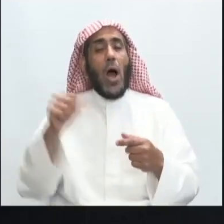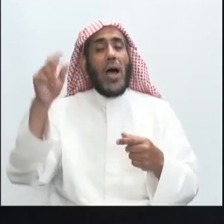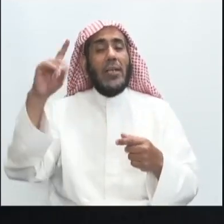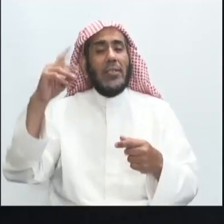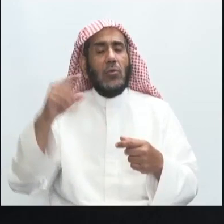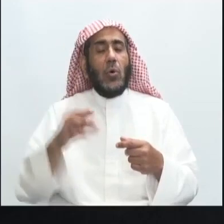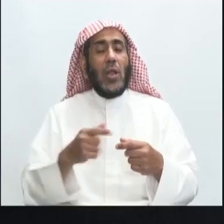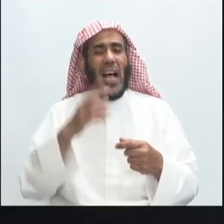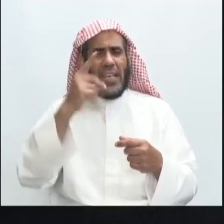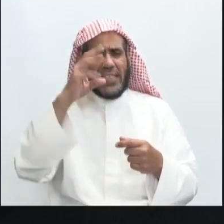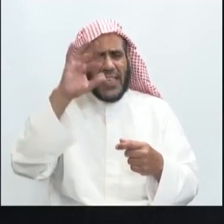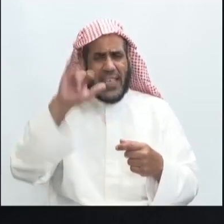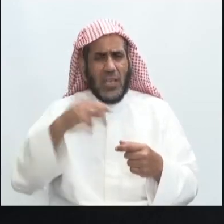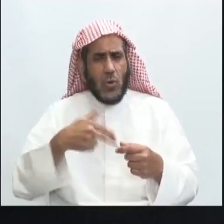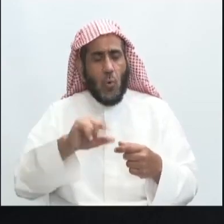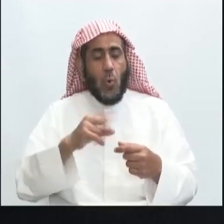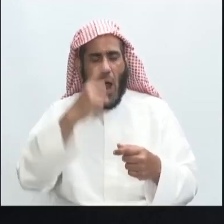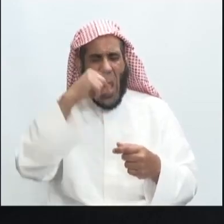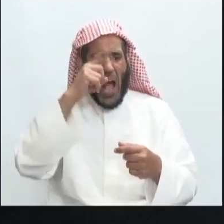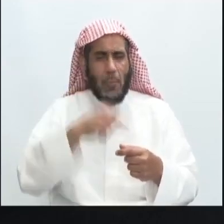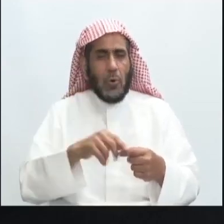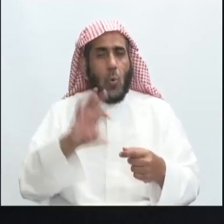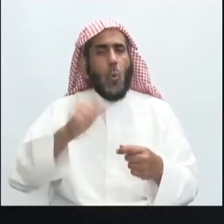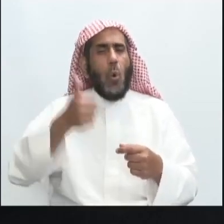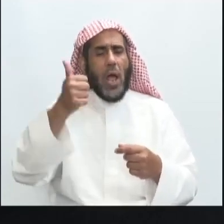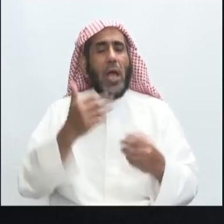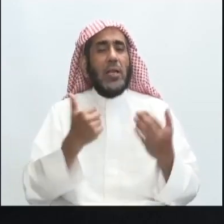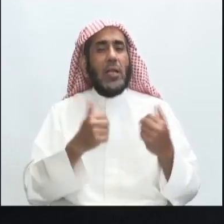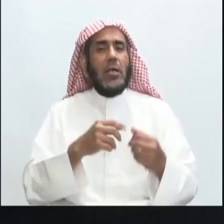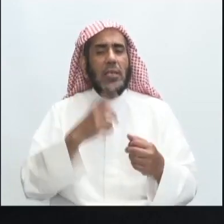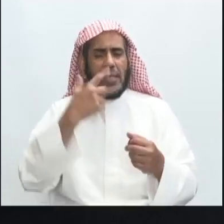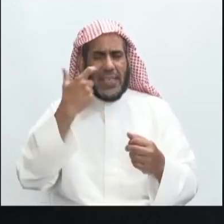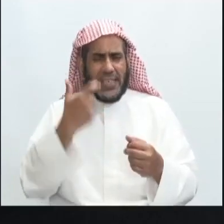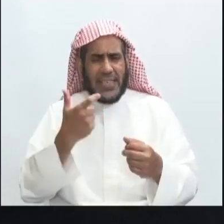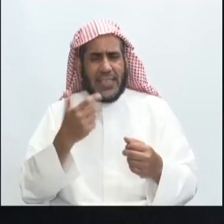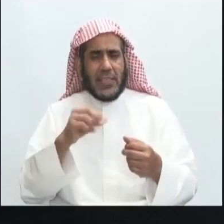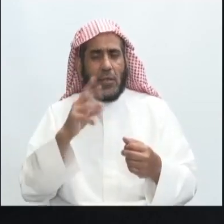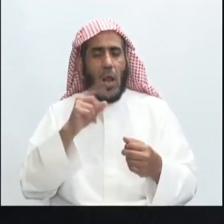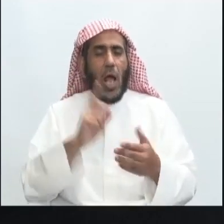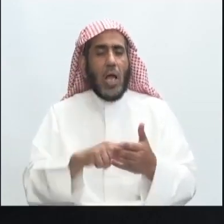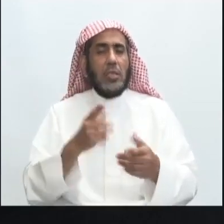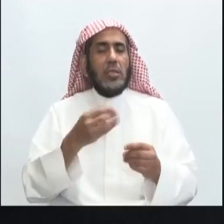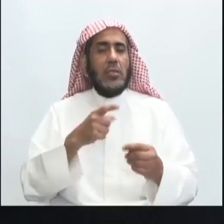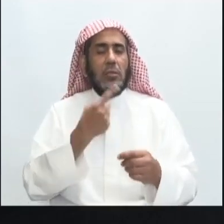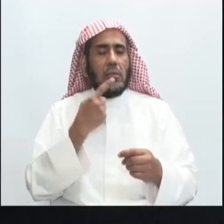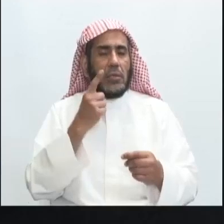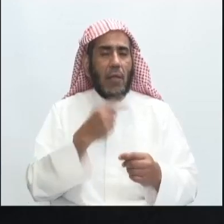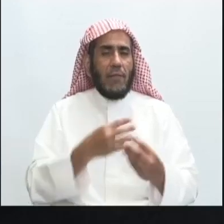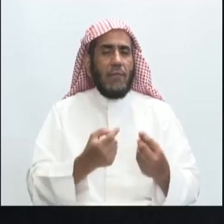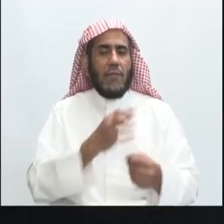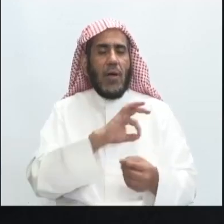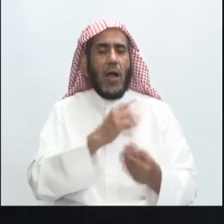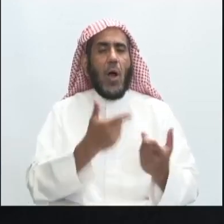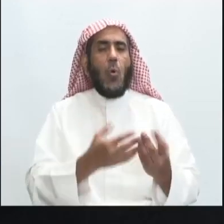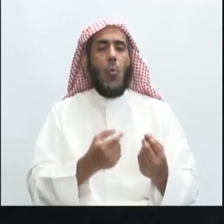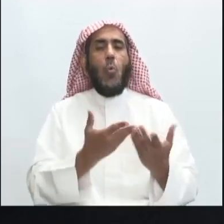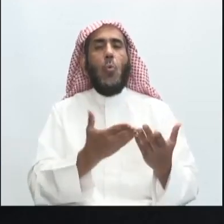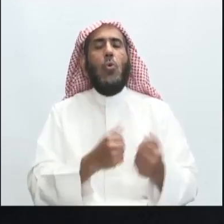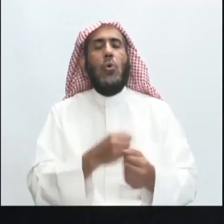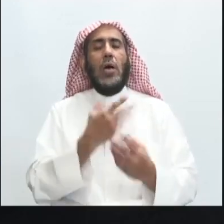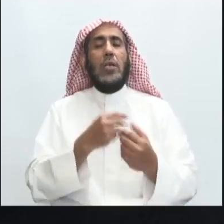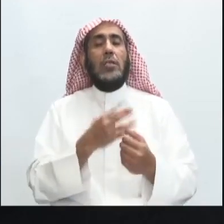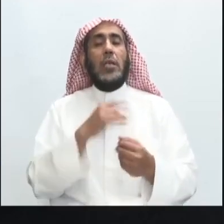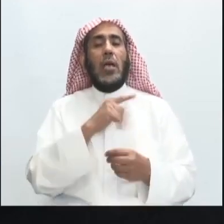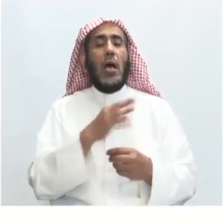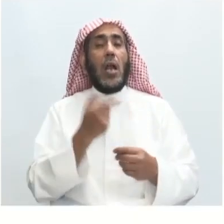ايضا اطيعوا اطيع هنا امر مثل احرص على ان تنفع والديك وهكذا كذلك هنا قل